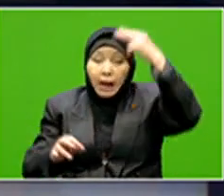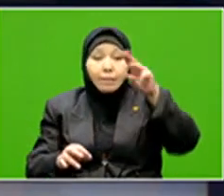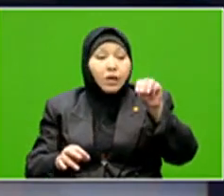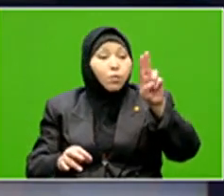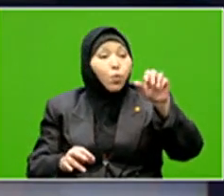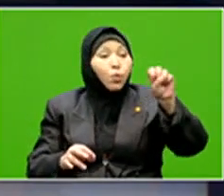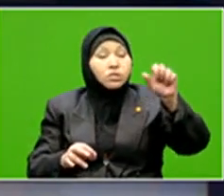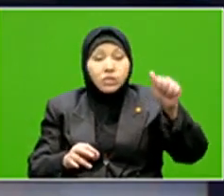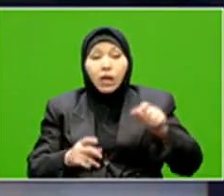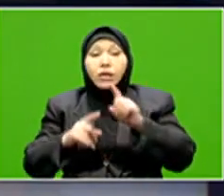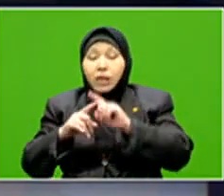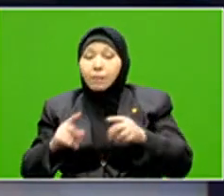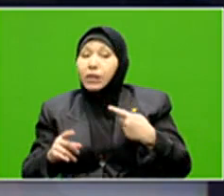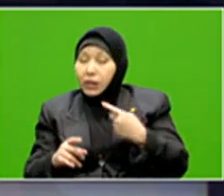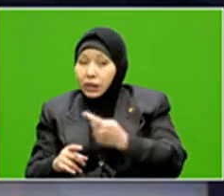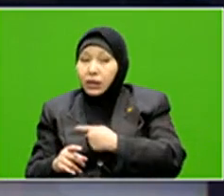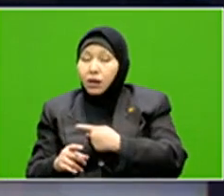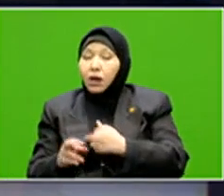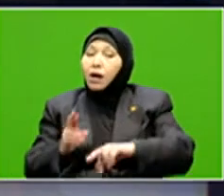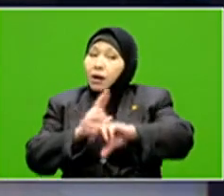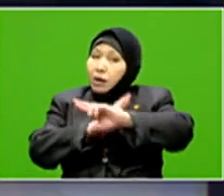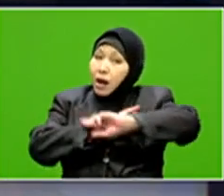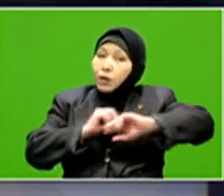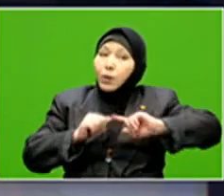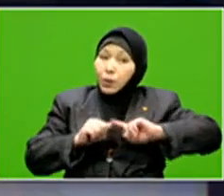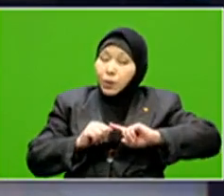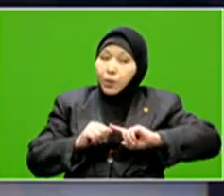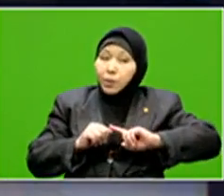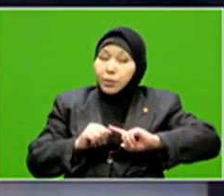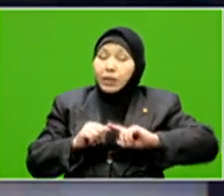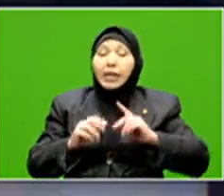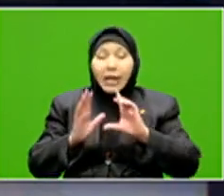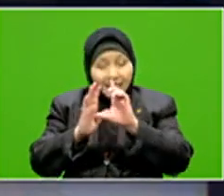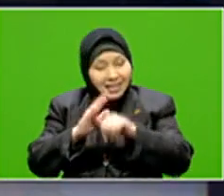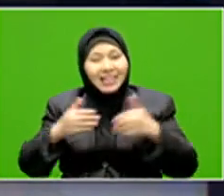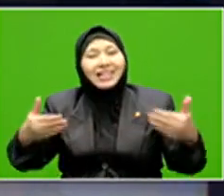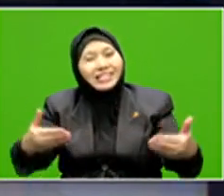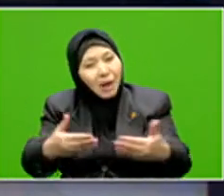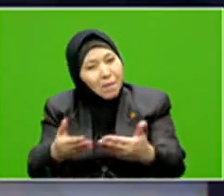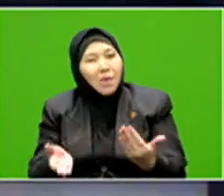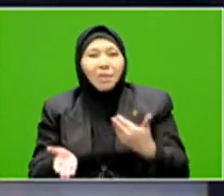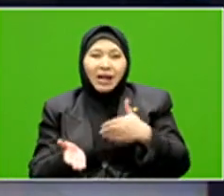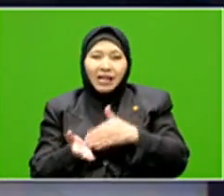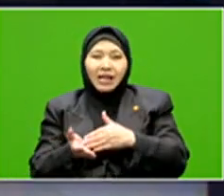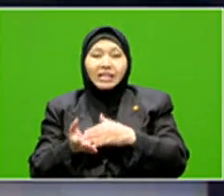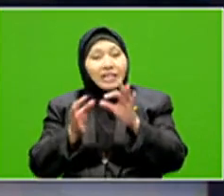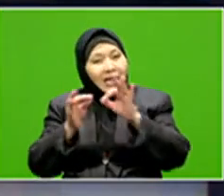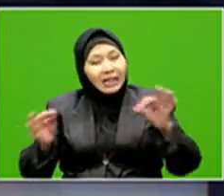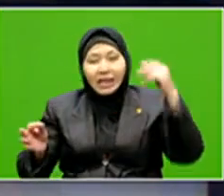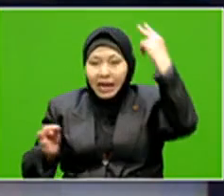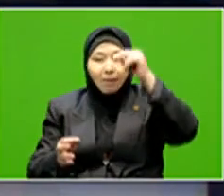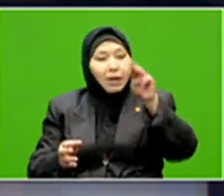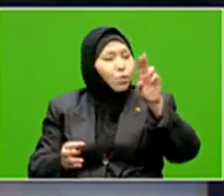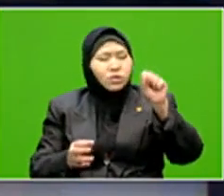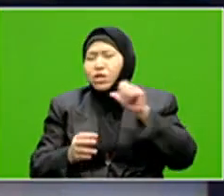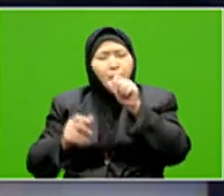ya. Tetapi kita berehat dulu, kita berehat sekejap, ya. Kemudian kita nak menyambung kembali selepas ini kisah Nabi Musa. Tak panjang, tak